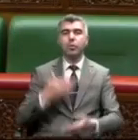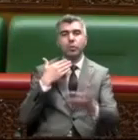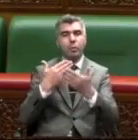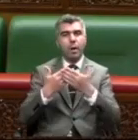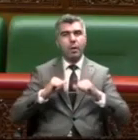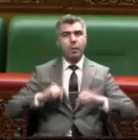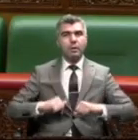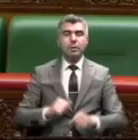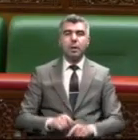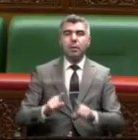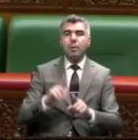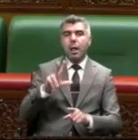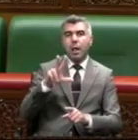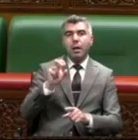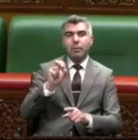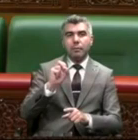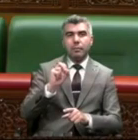كنعرف بان حقيقه